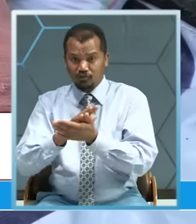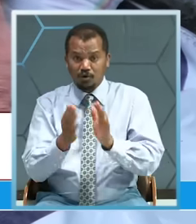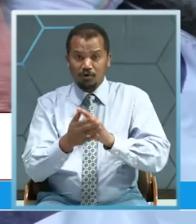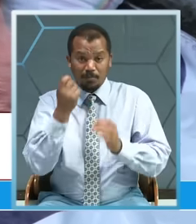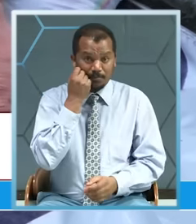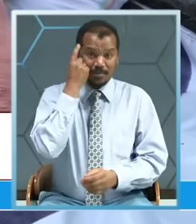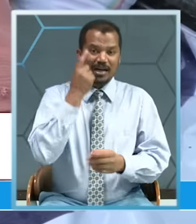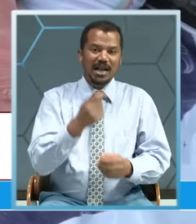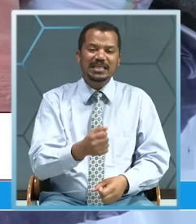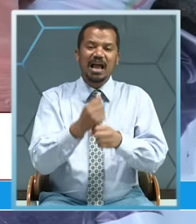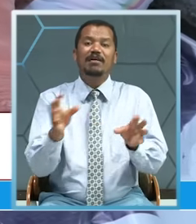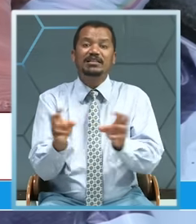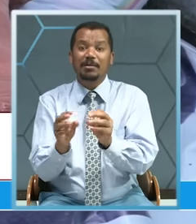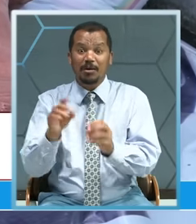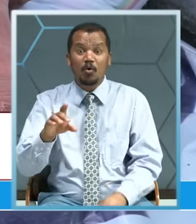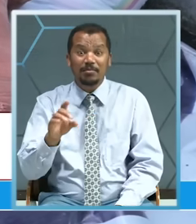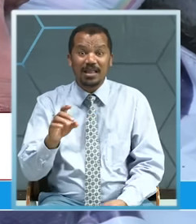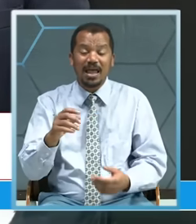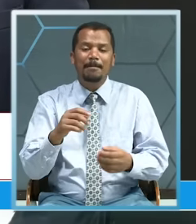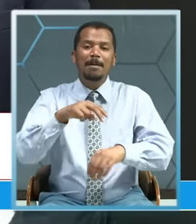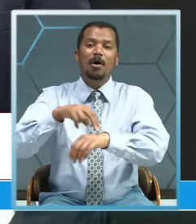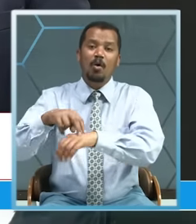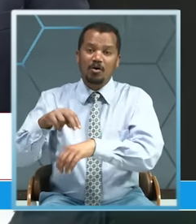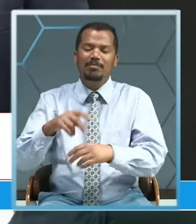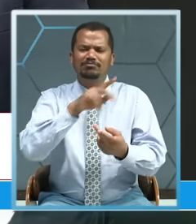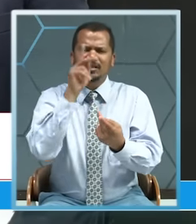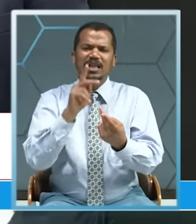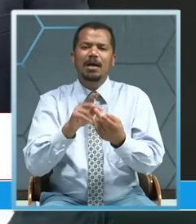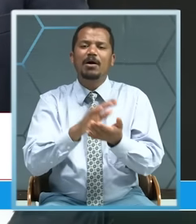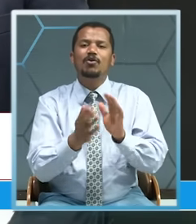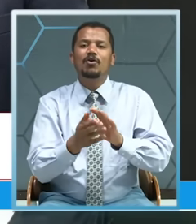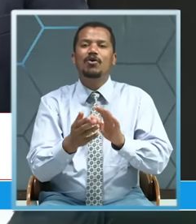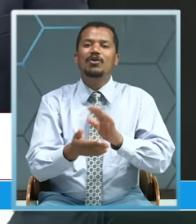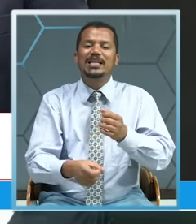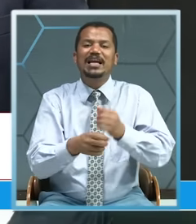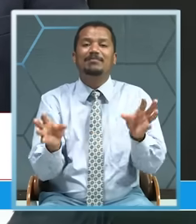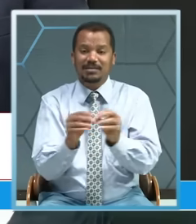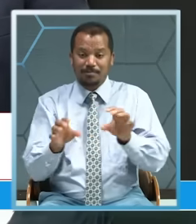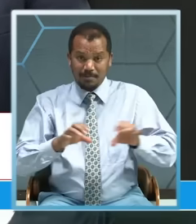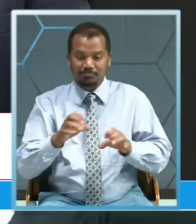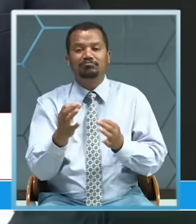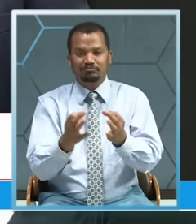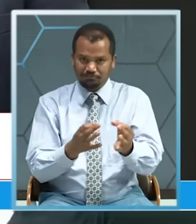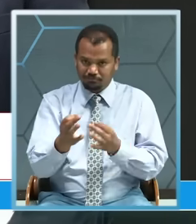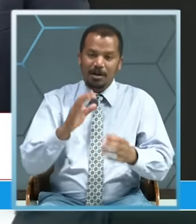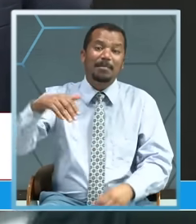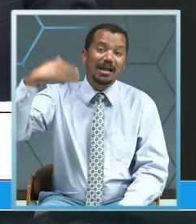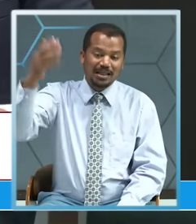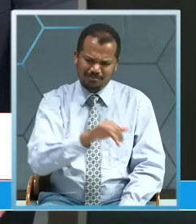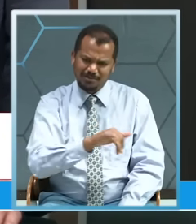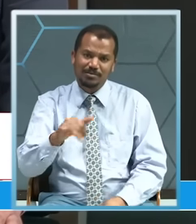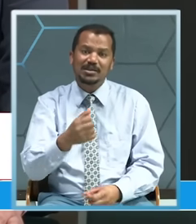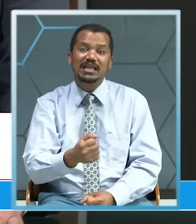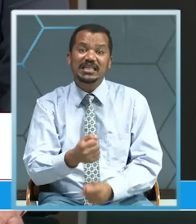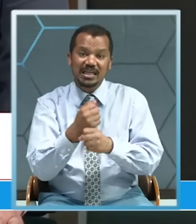ዝግጁ መሆኑን በመረዳት ድጋፍ አሰባሳቢ ኮሚቴ በማቋቋም ስኬታማ የድጋፍ ማሰባሰብ ማድረጋቸውን ገልጸው